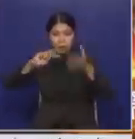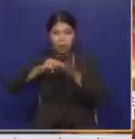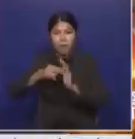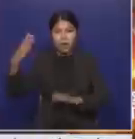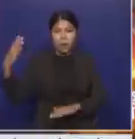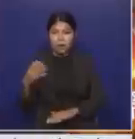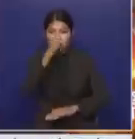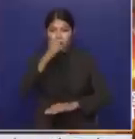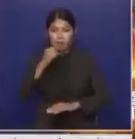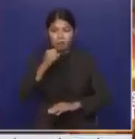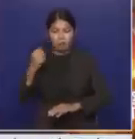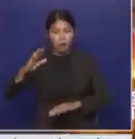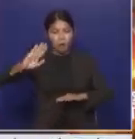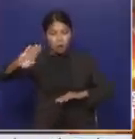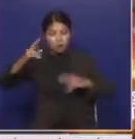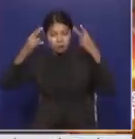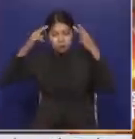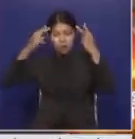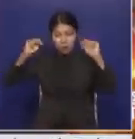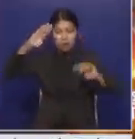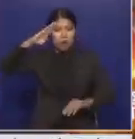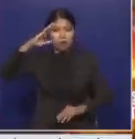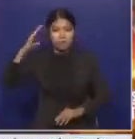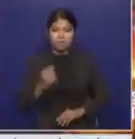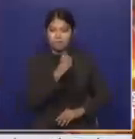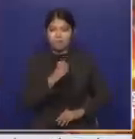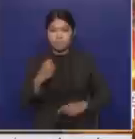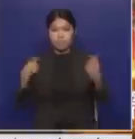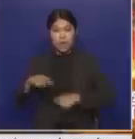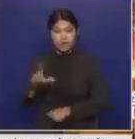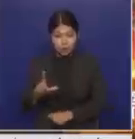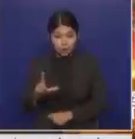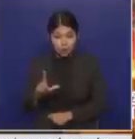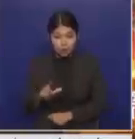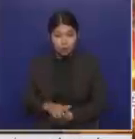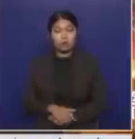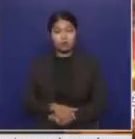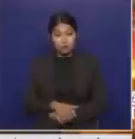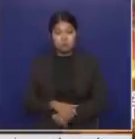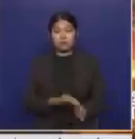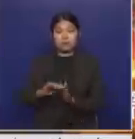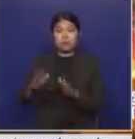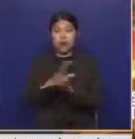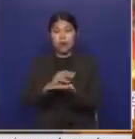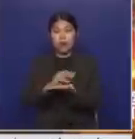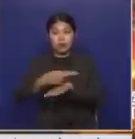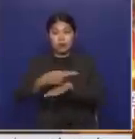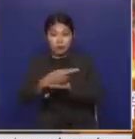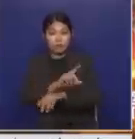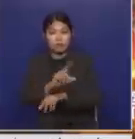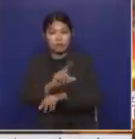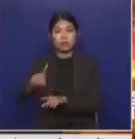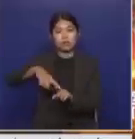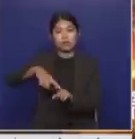อำนาจเผด็จการของตนไปแล้วตั้งแต่เมื่อไหร่หมอหรือยังในกรณีความรุนแรงที่มหาวิทยาลัยรามคำแหงเมื่อวันที่ 21ตุลาคม